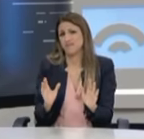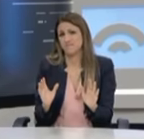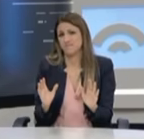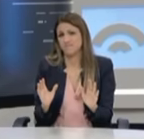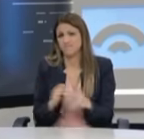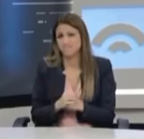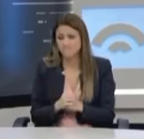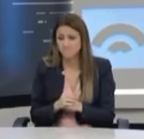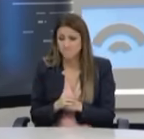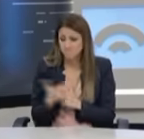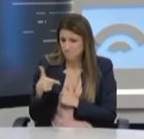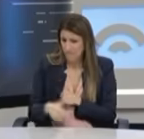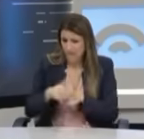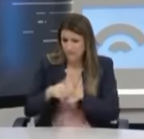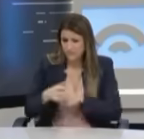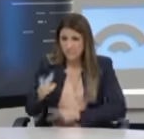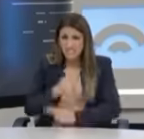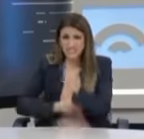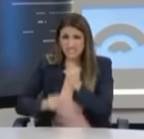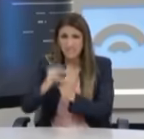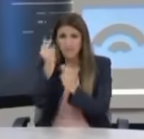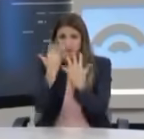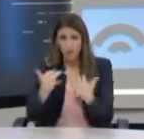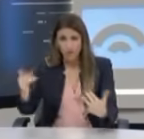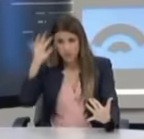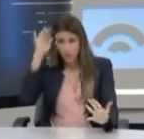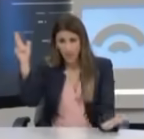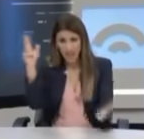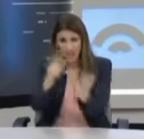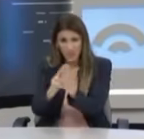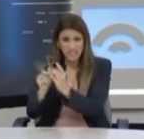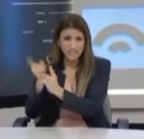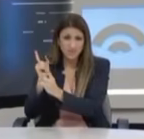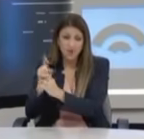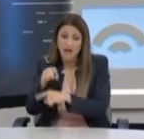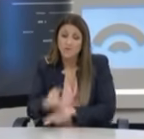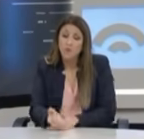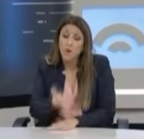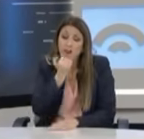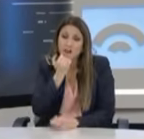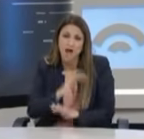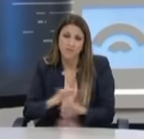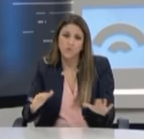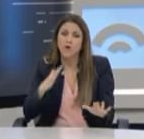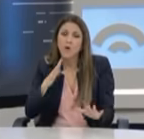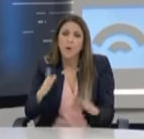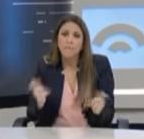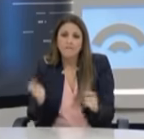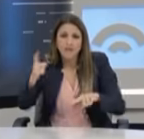ποτέ να φτάσει στο ελληνικό κοινοβούλιο προσκύρωση. Γιατί αποτελεί μια εθνική